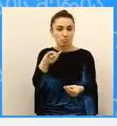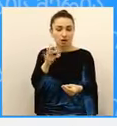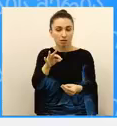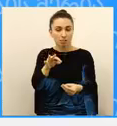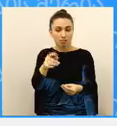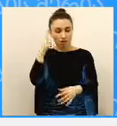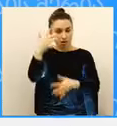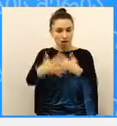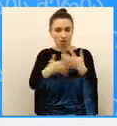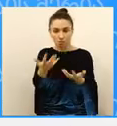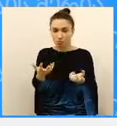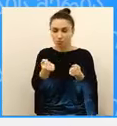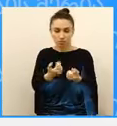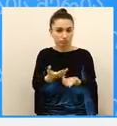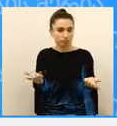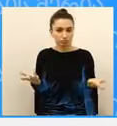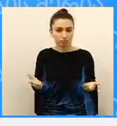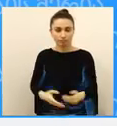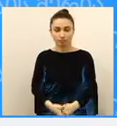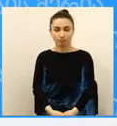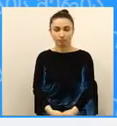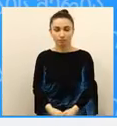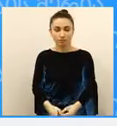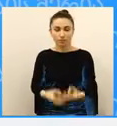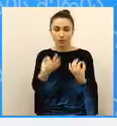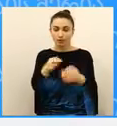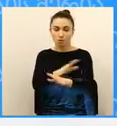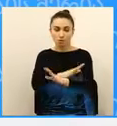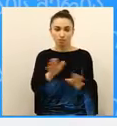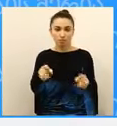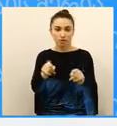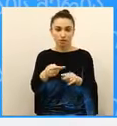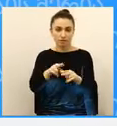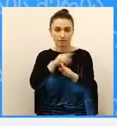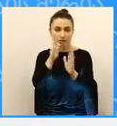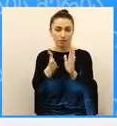ამით ქაოსი მივიღოთ ქალაქში. დაუშვებელია ეს ყველაფერი.